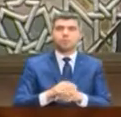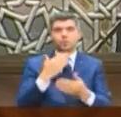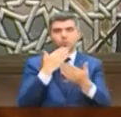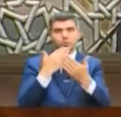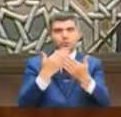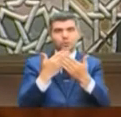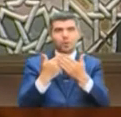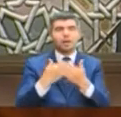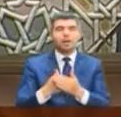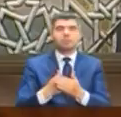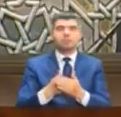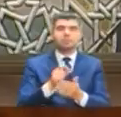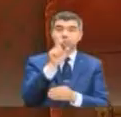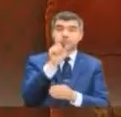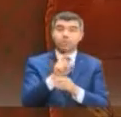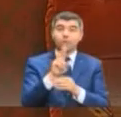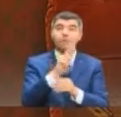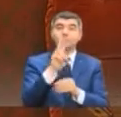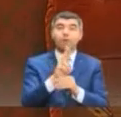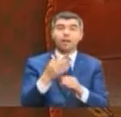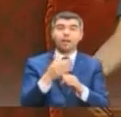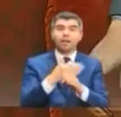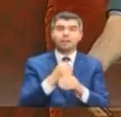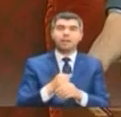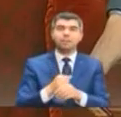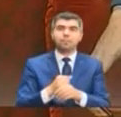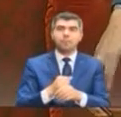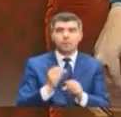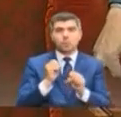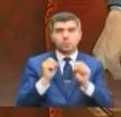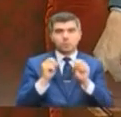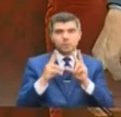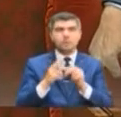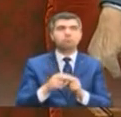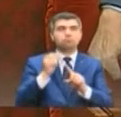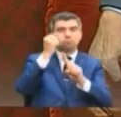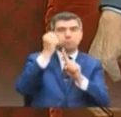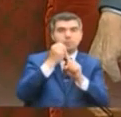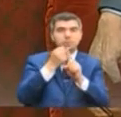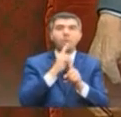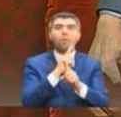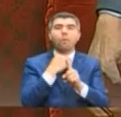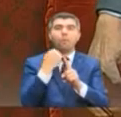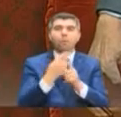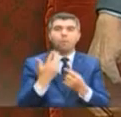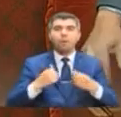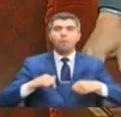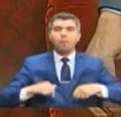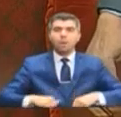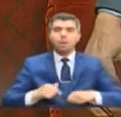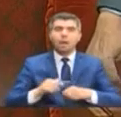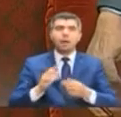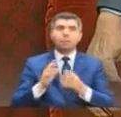شكرا نائب المحترم. كما تفضلت سيد النائب، بالفعل كاين مجهود تقوم به الحكومه، وزاره التجهيز والنقل اللوجستيك،